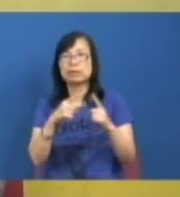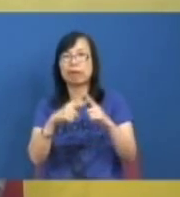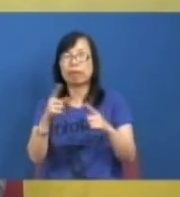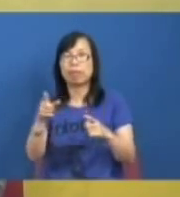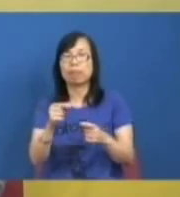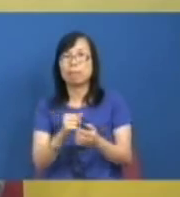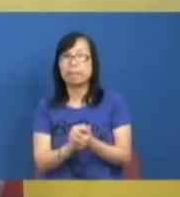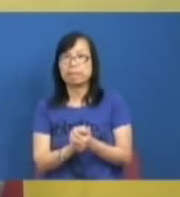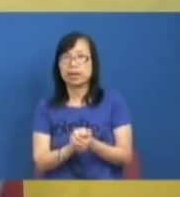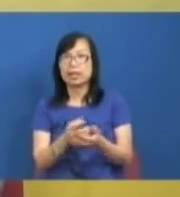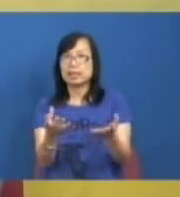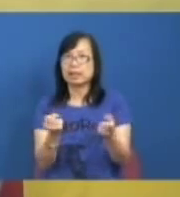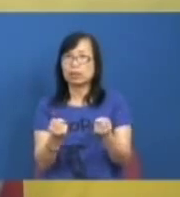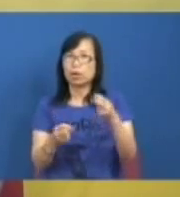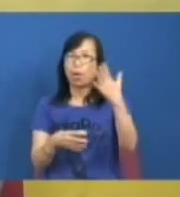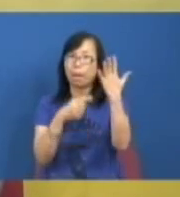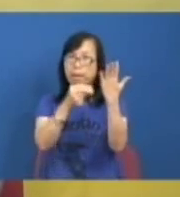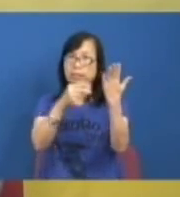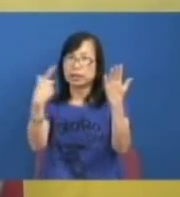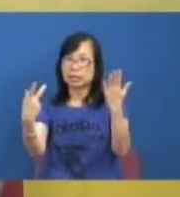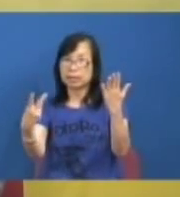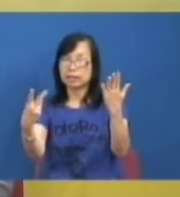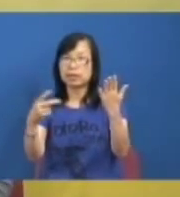住。收到572條例咧，就